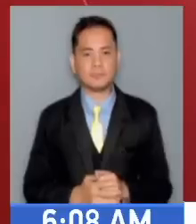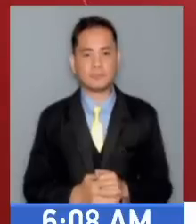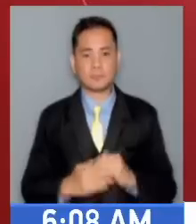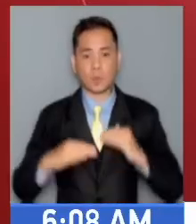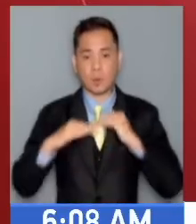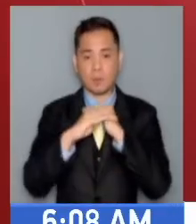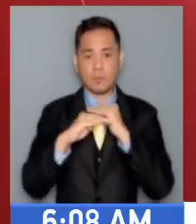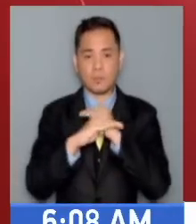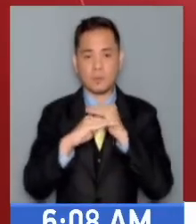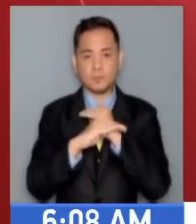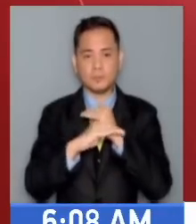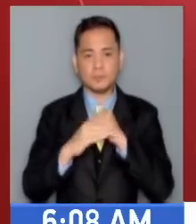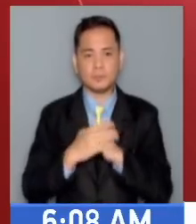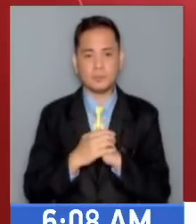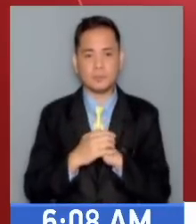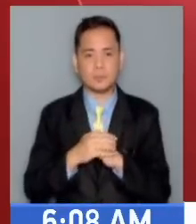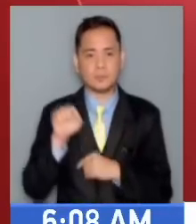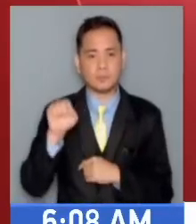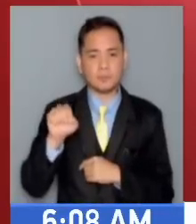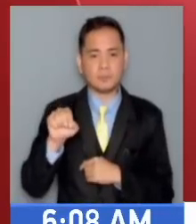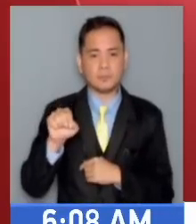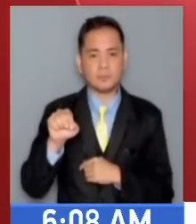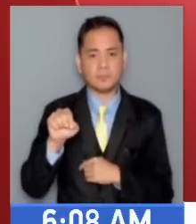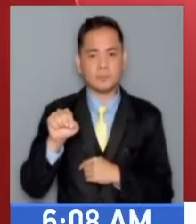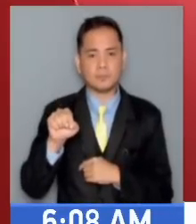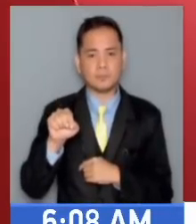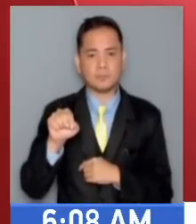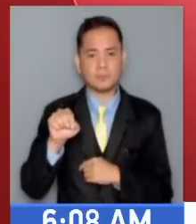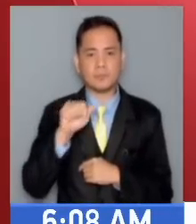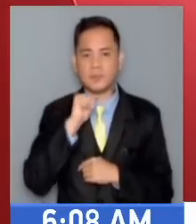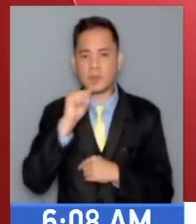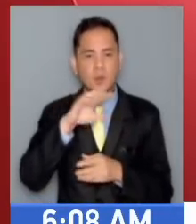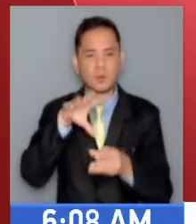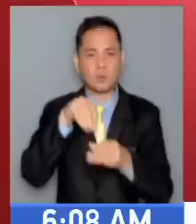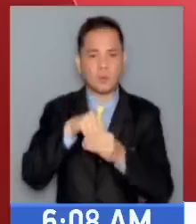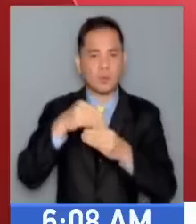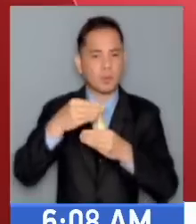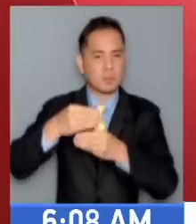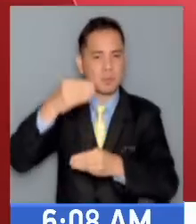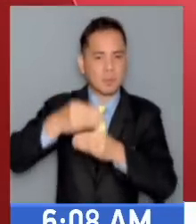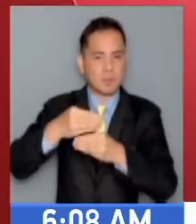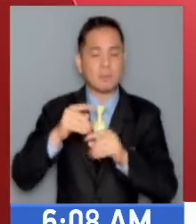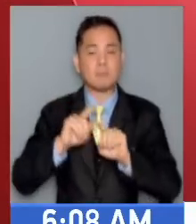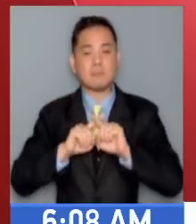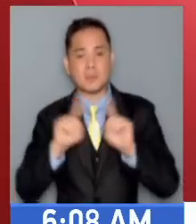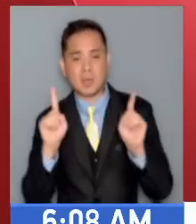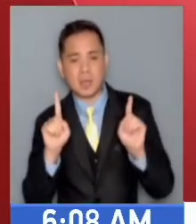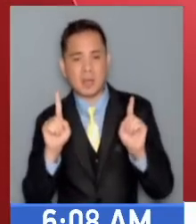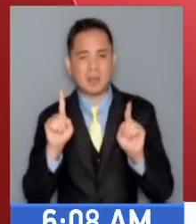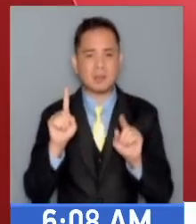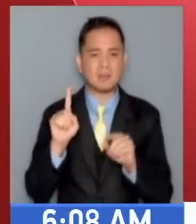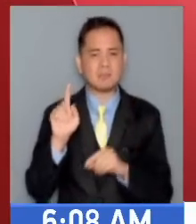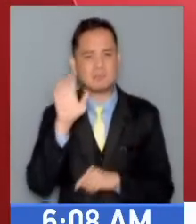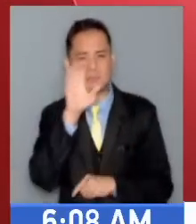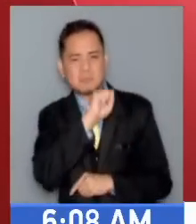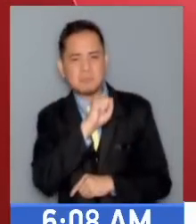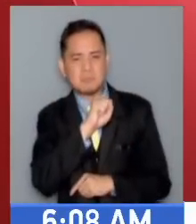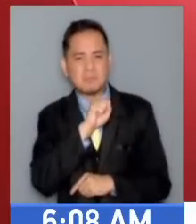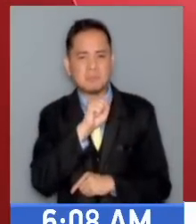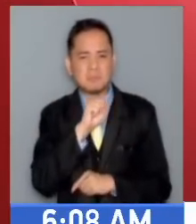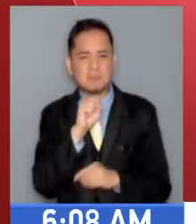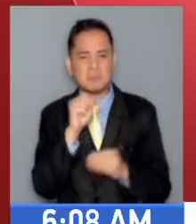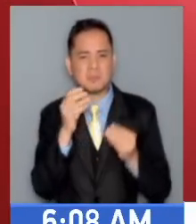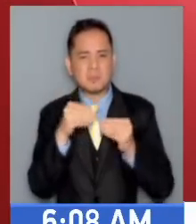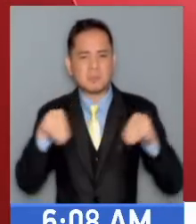Pero naani siya sa tapad. Estimate nga nangatagak nga yuta nagikan dito sa